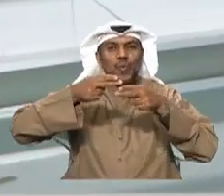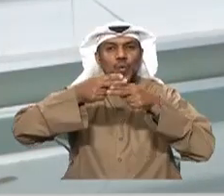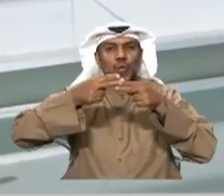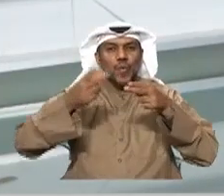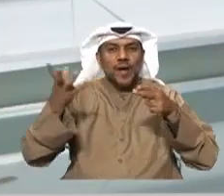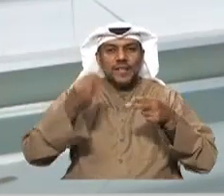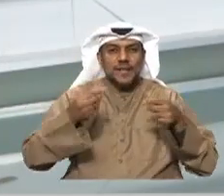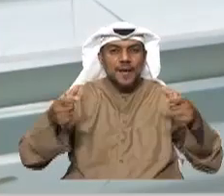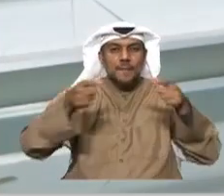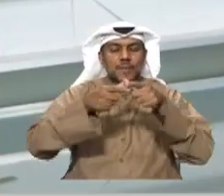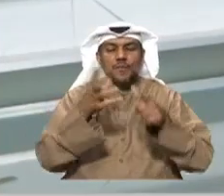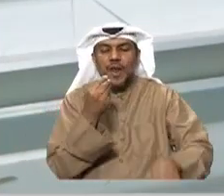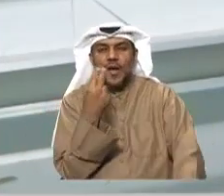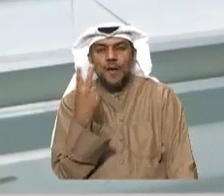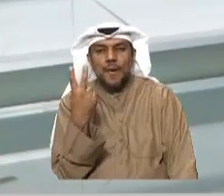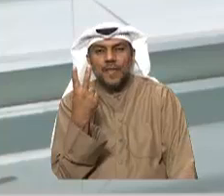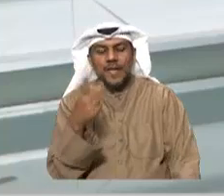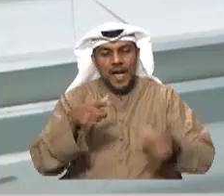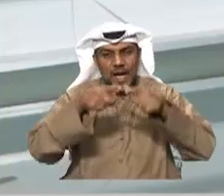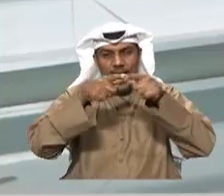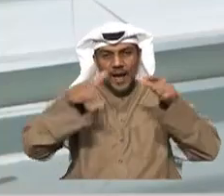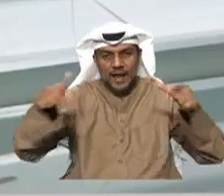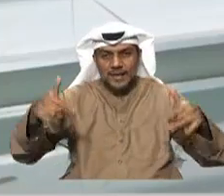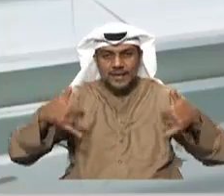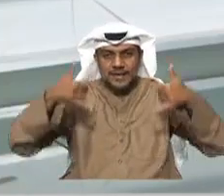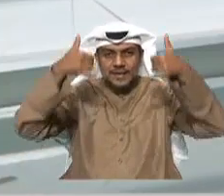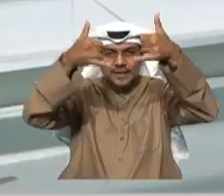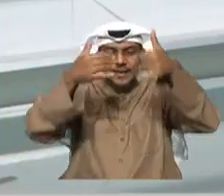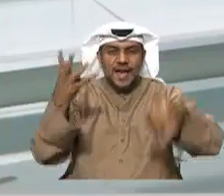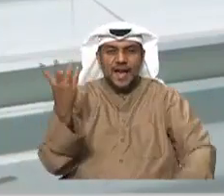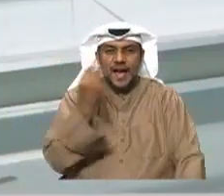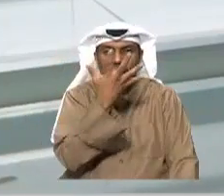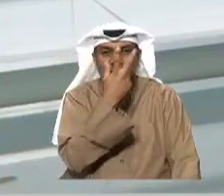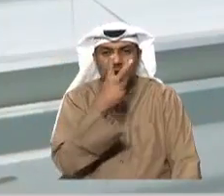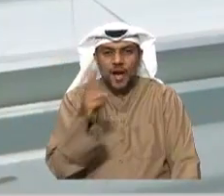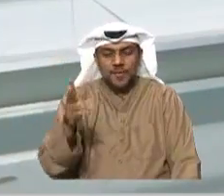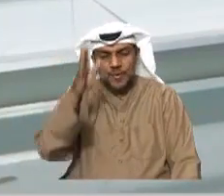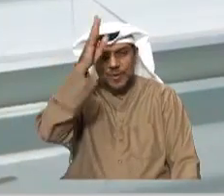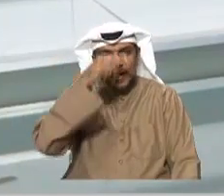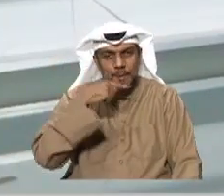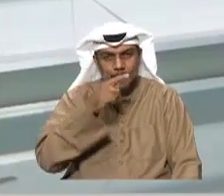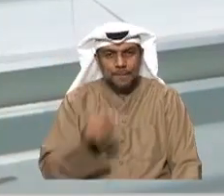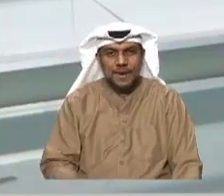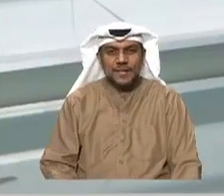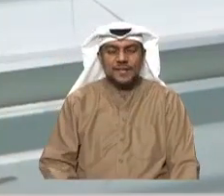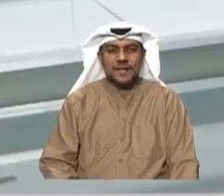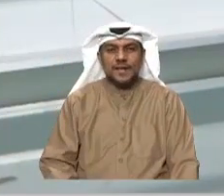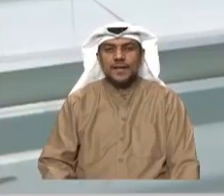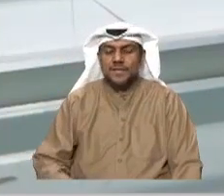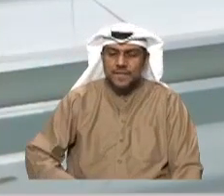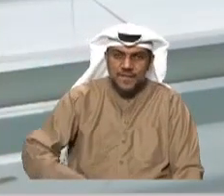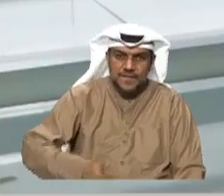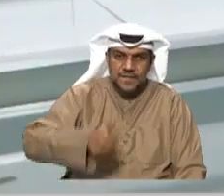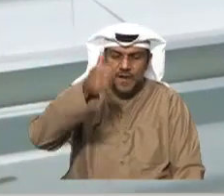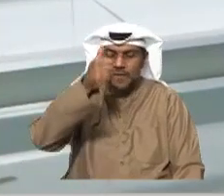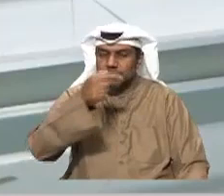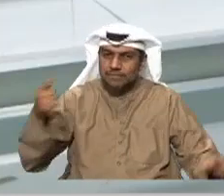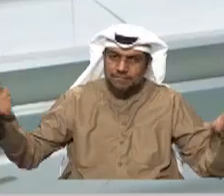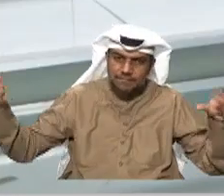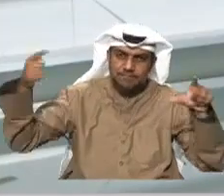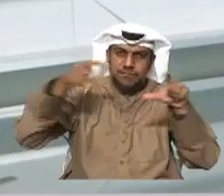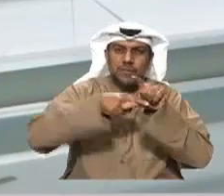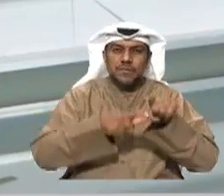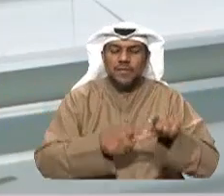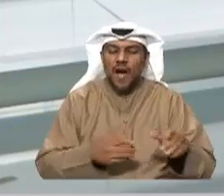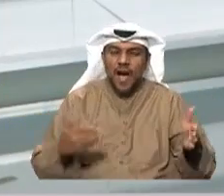من بطولة كأس الخليج لكرة القدم خليجي 25. وخطف لاعب المنتخب الوطني أحمد الضفيري هدف الفوز